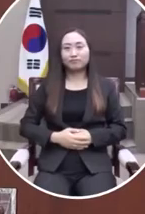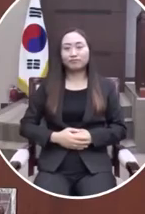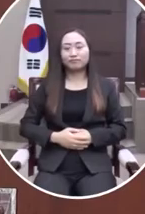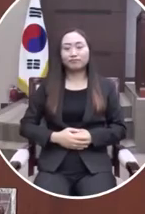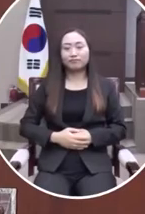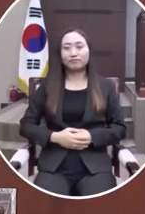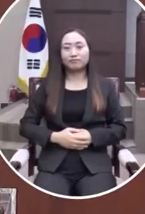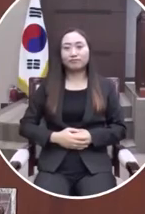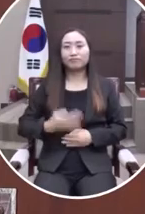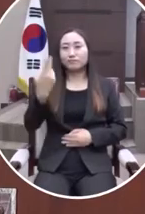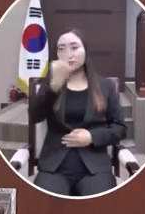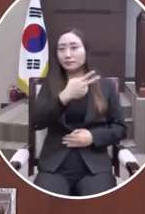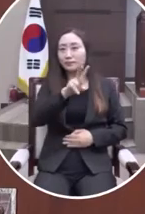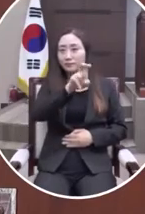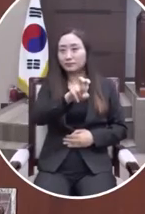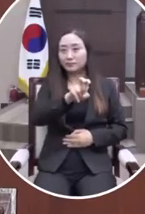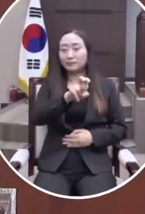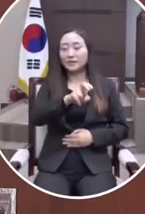2020년